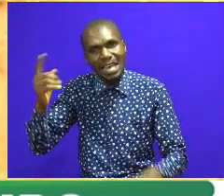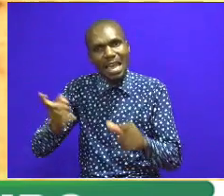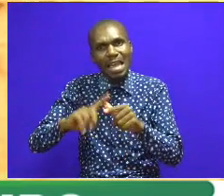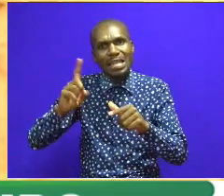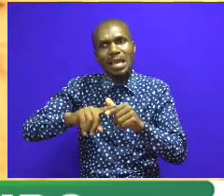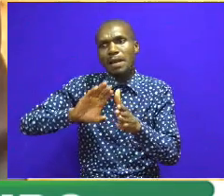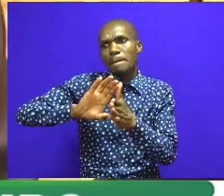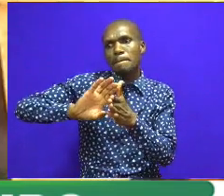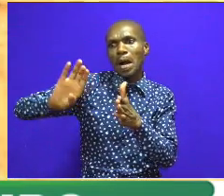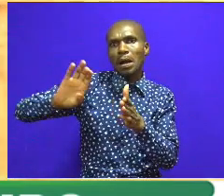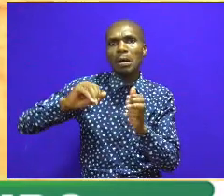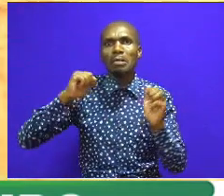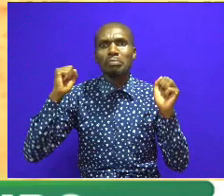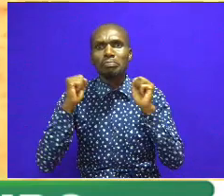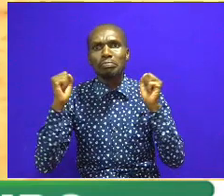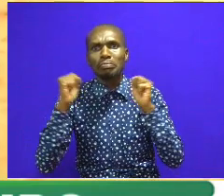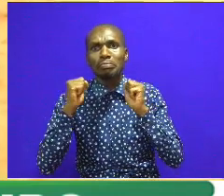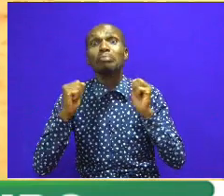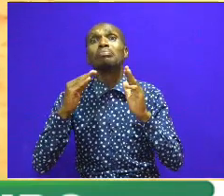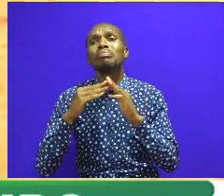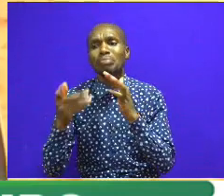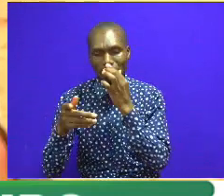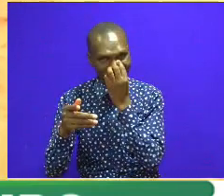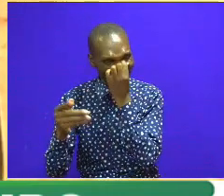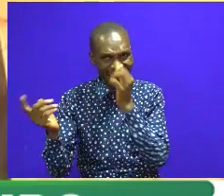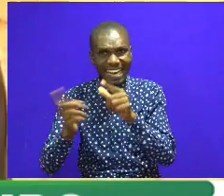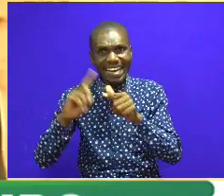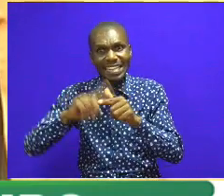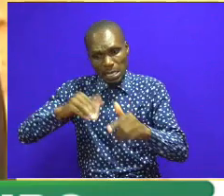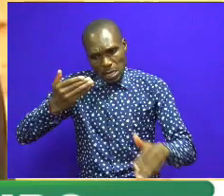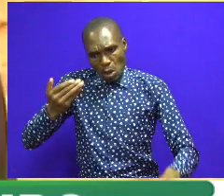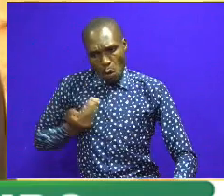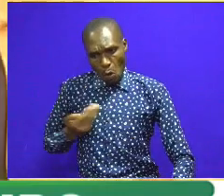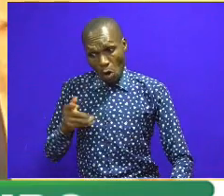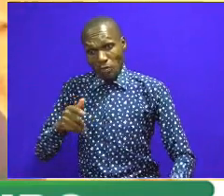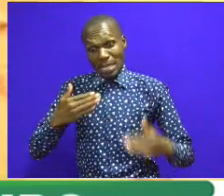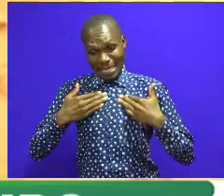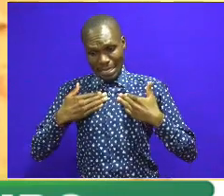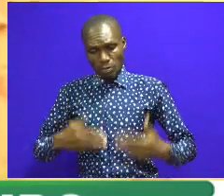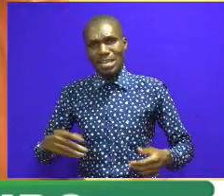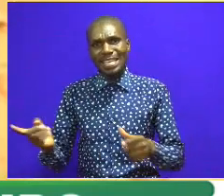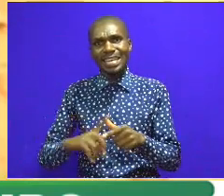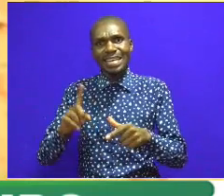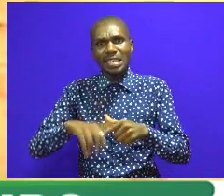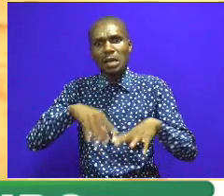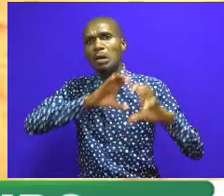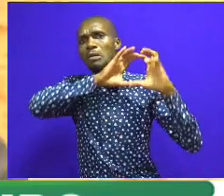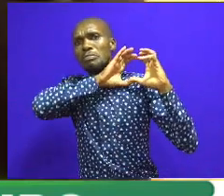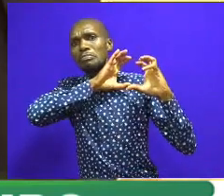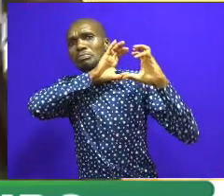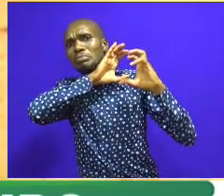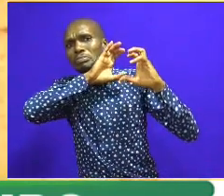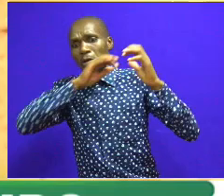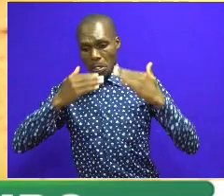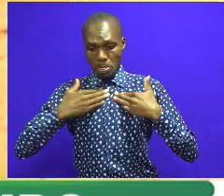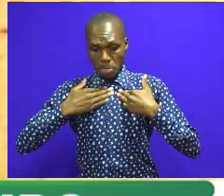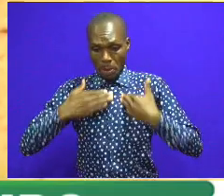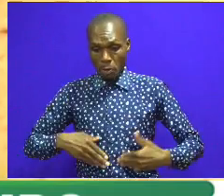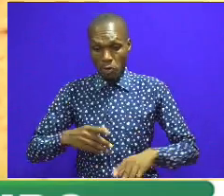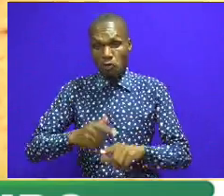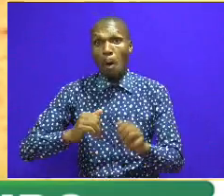alili tomba so asituwa maruseti ntuna abanyene umubere Intu toruze tiyo mwere mocheli. Tuwakane tiba